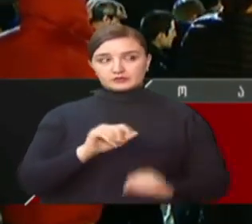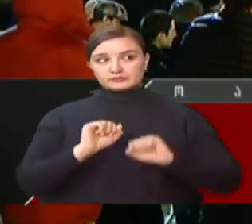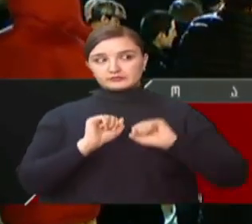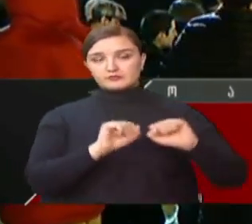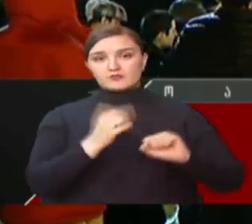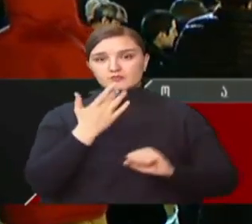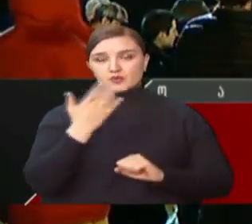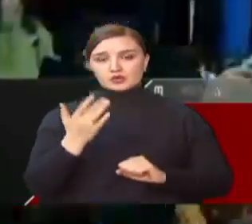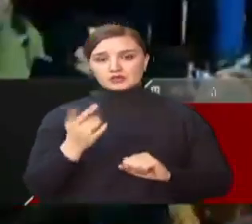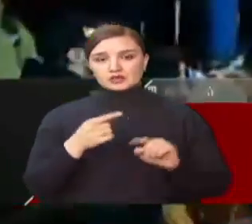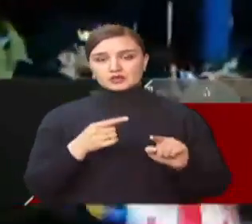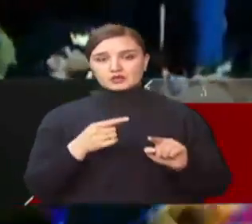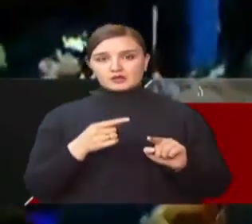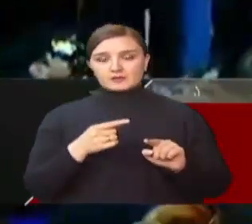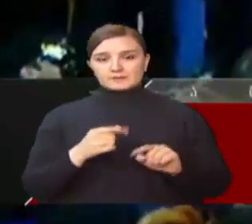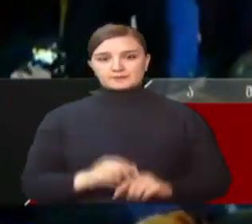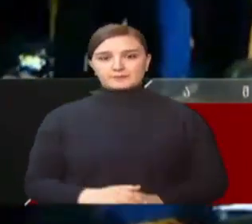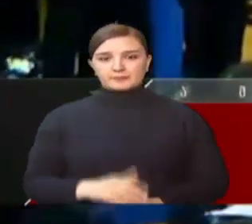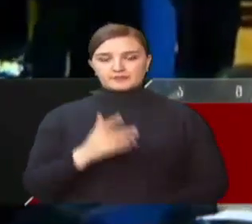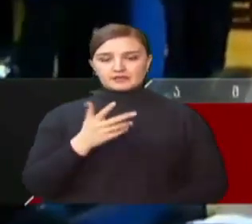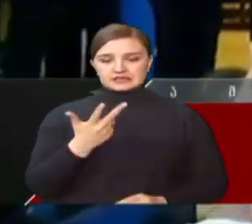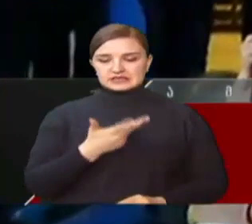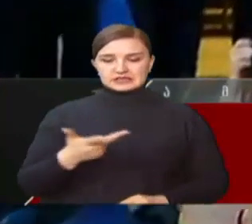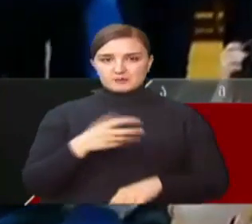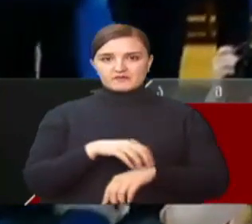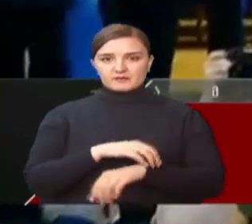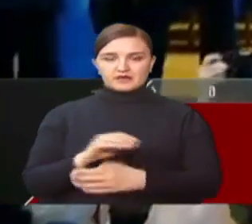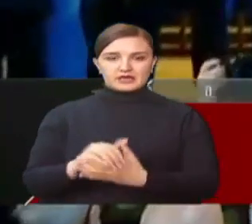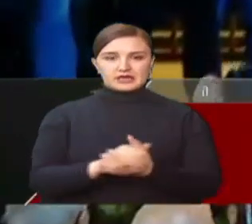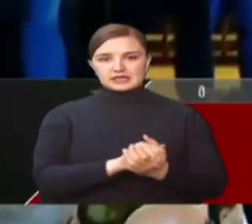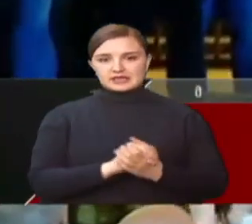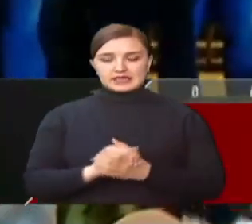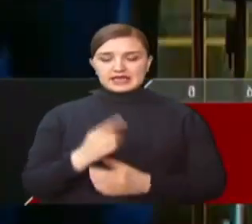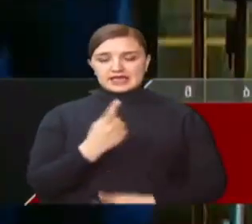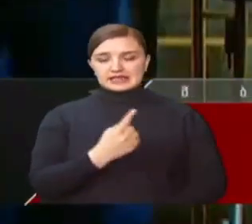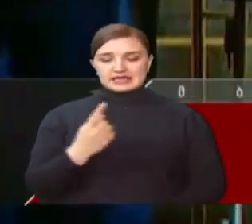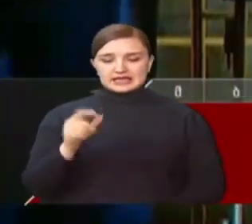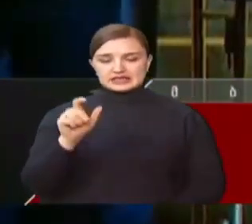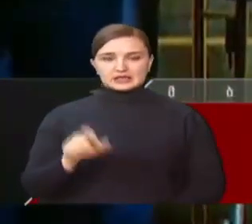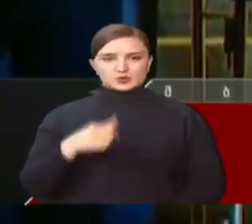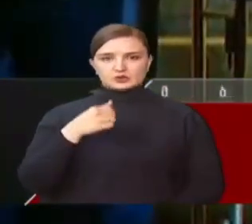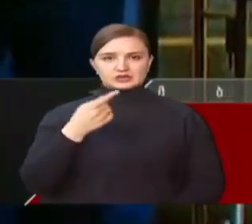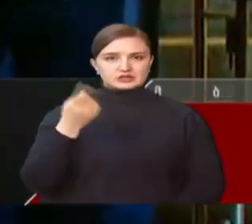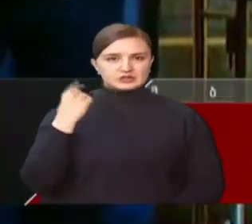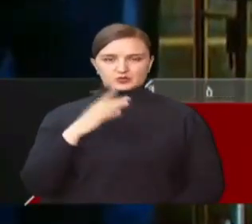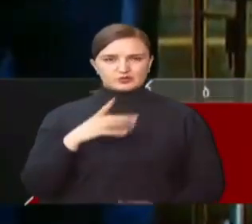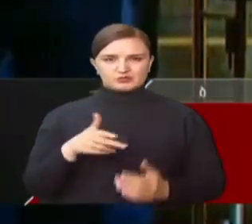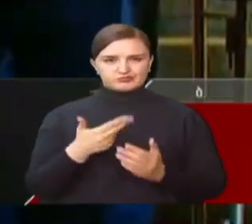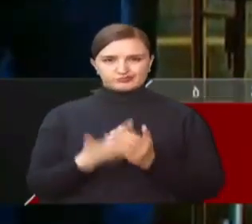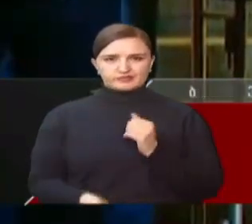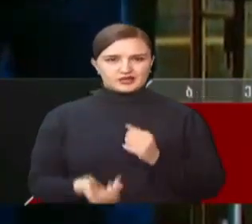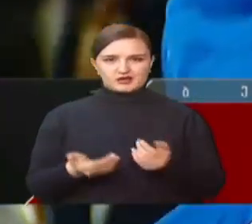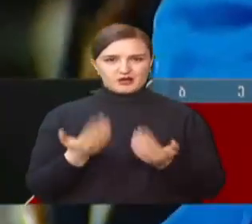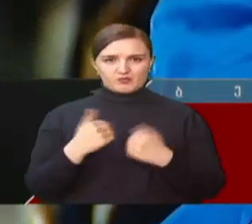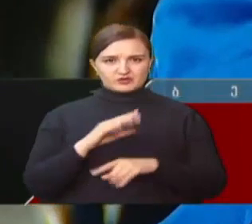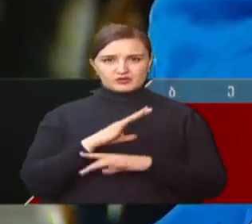სოლიდარობის პოლიტიკურ სიბრტყეში გადაყვანის მცდელობა ამ სამთაერთობიდან ერთ-ერთმა ზუსტად ერთი წლის წინ კრახით დაასრულა. Მაშინ როცა სოლიდარობის